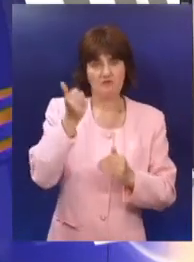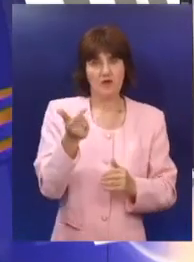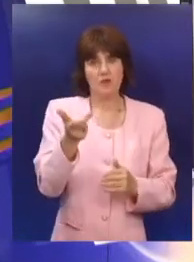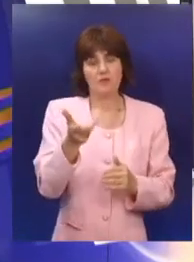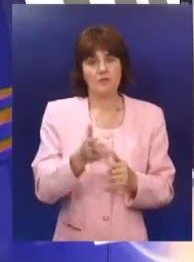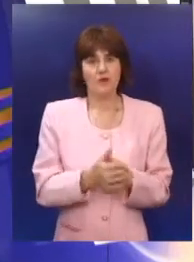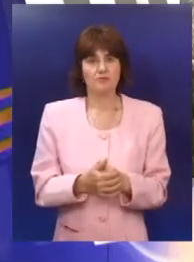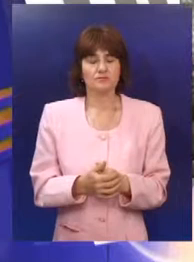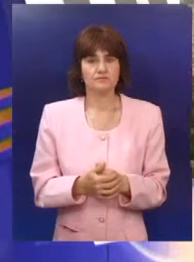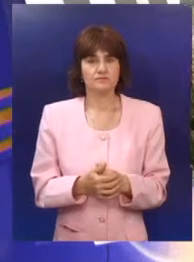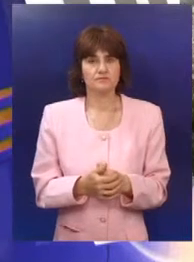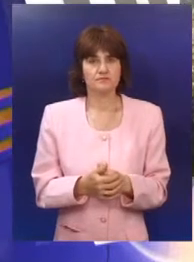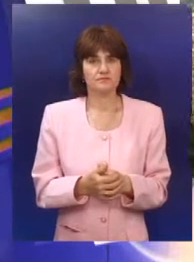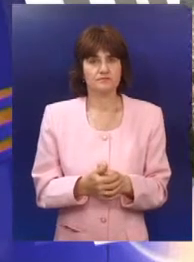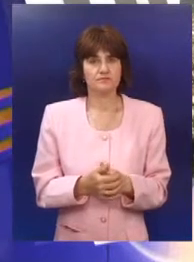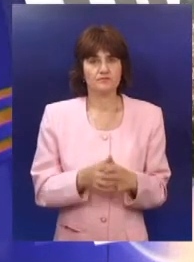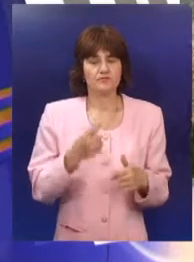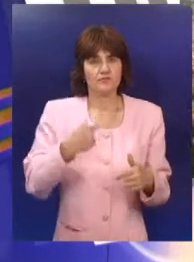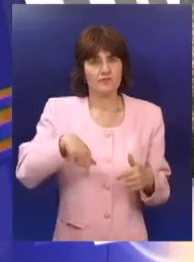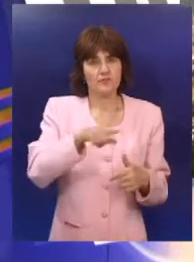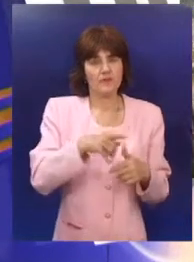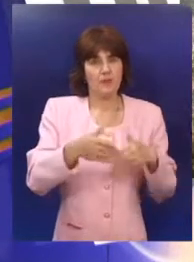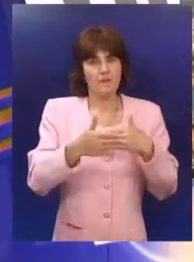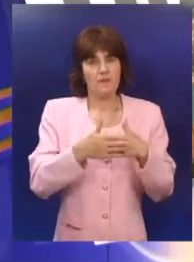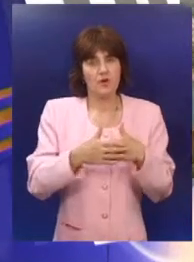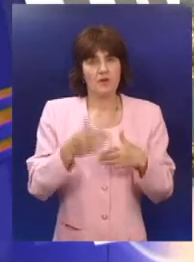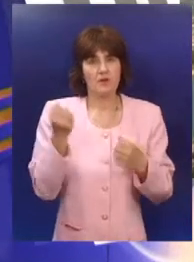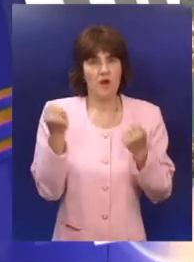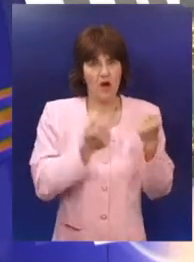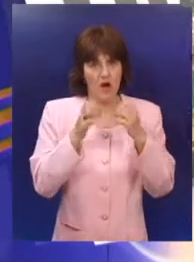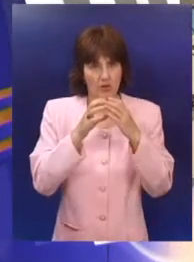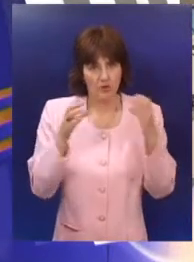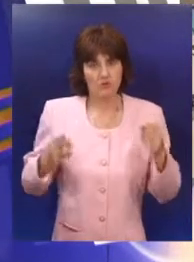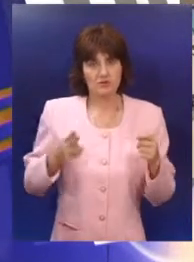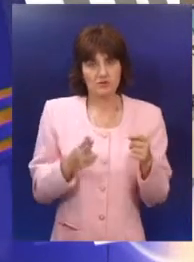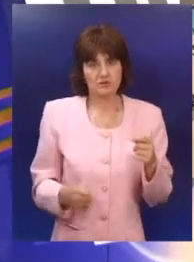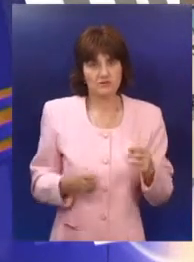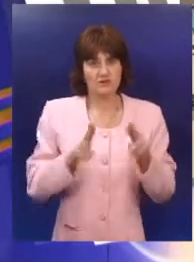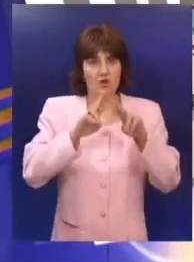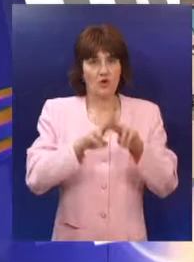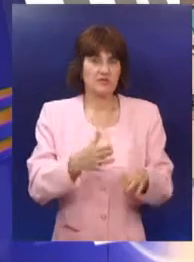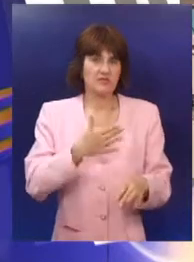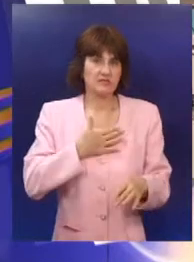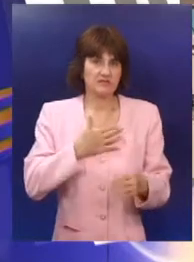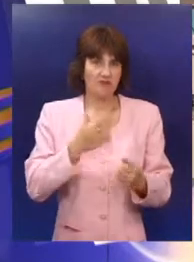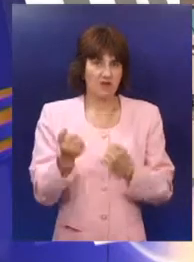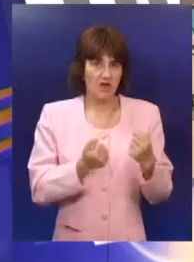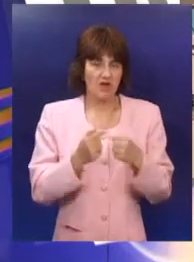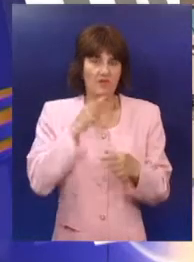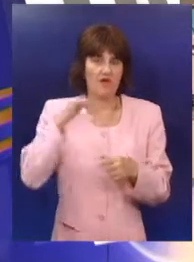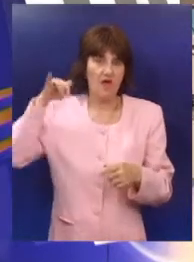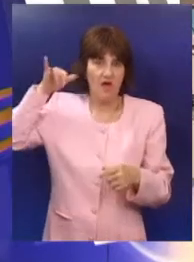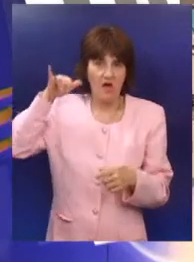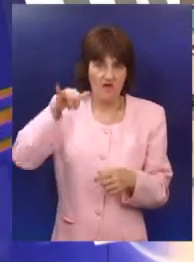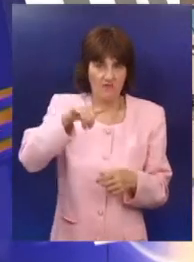broja putnika ka moru. Pored autobuskog i železničkog saobraćaja, ostaje vam i prevoz sopstvenim vozilom, ali